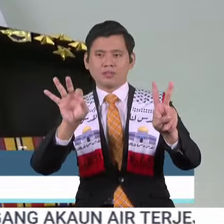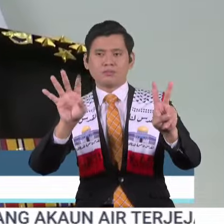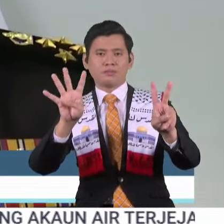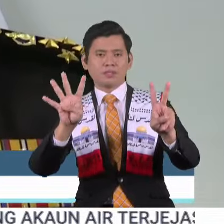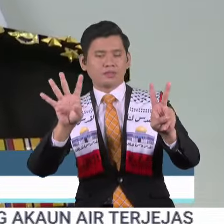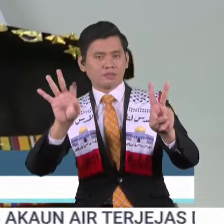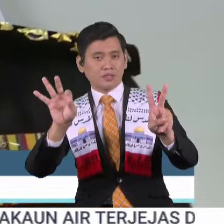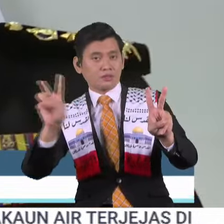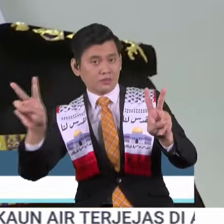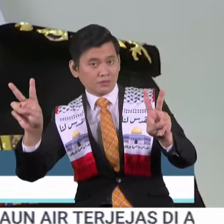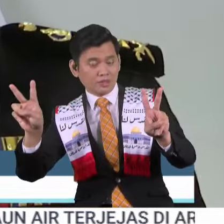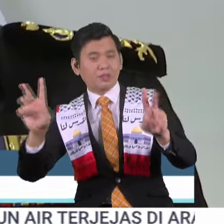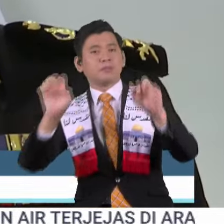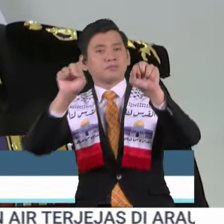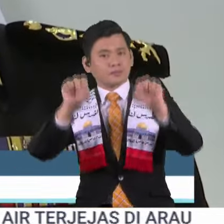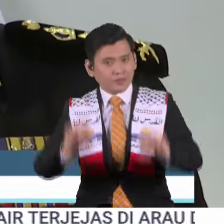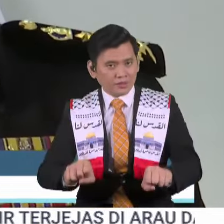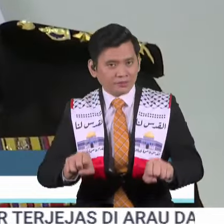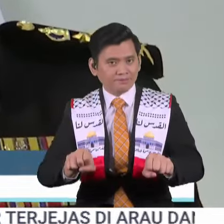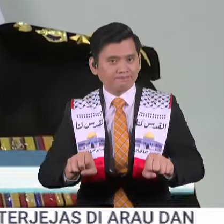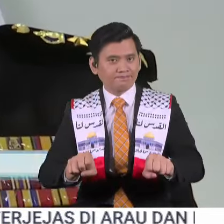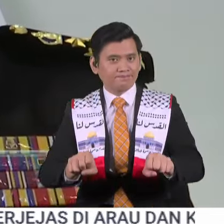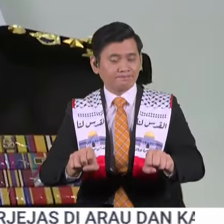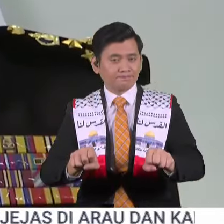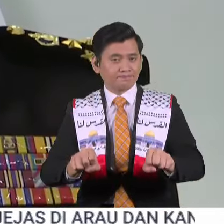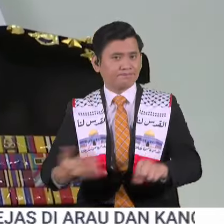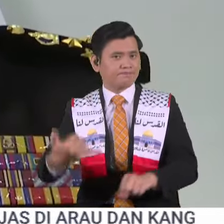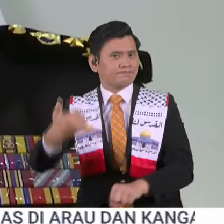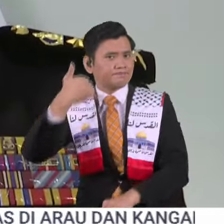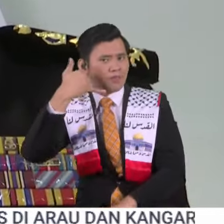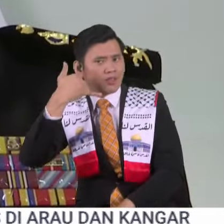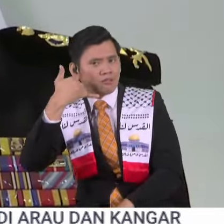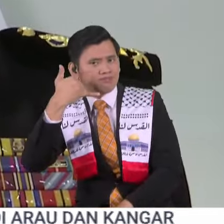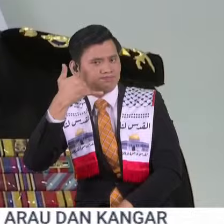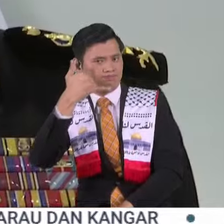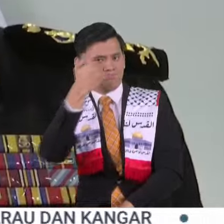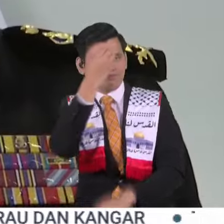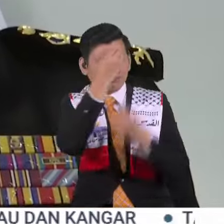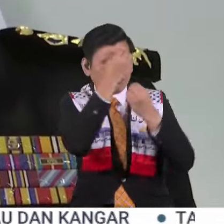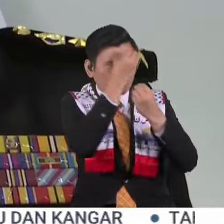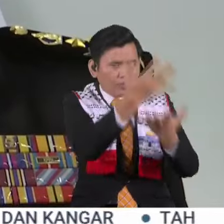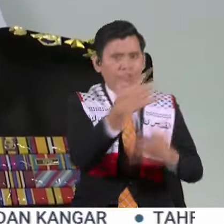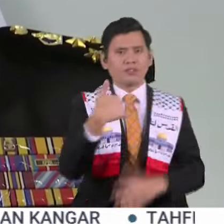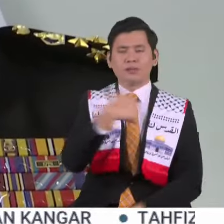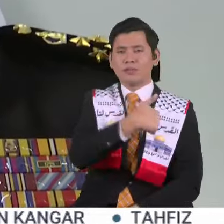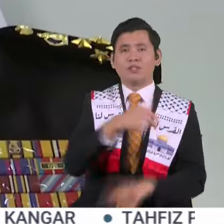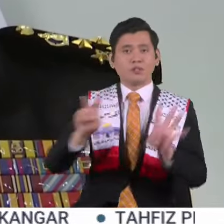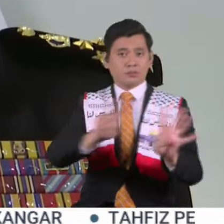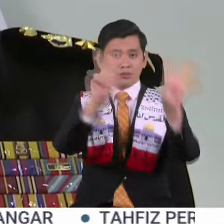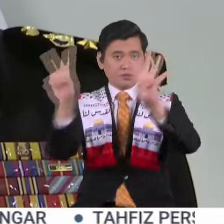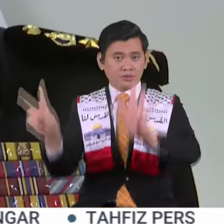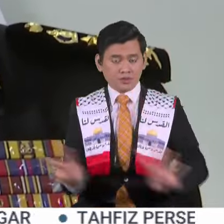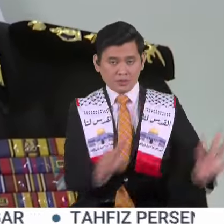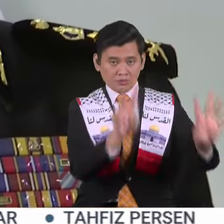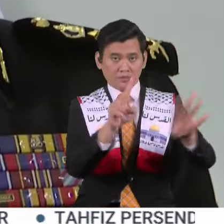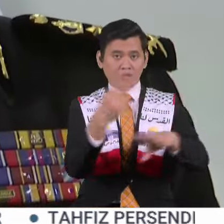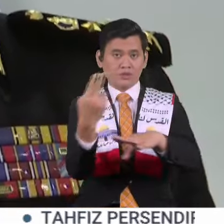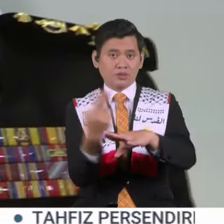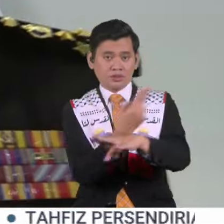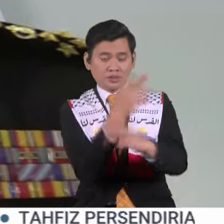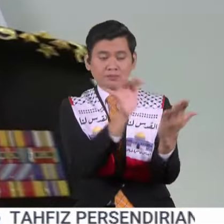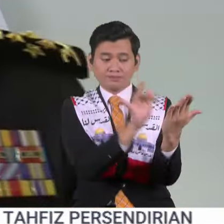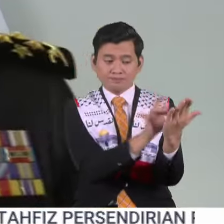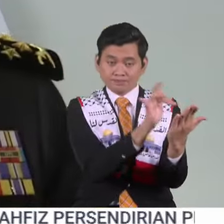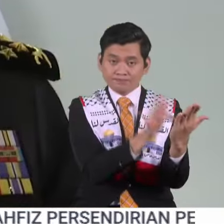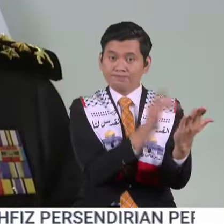012-665-4292 untuk membolehkan mereka menyalurkan maklumat aduan kepada kami 24 jam satu hari melalui aplikasi WhatsApp.